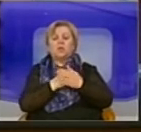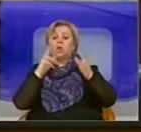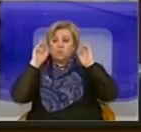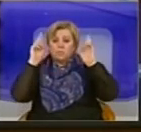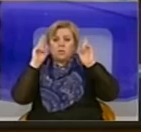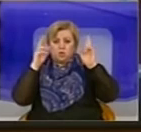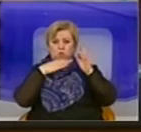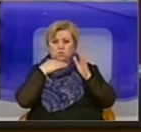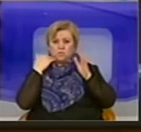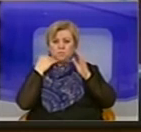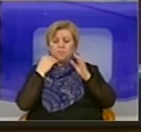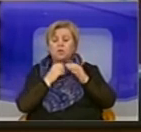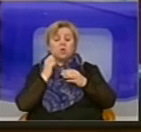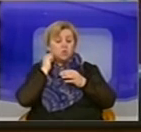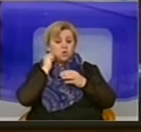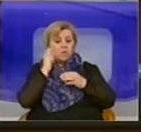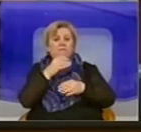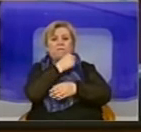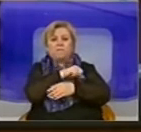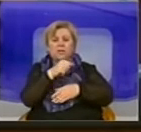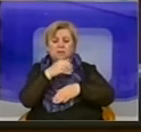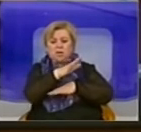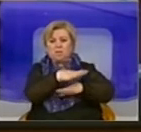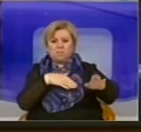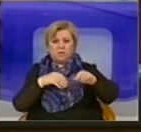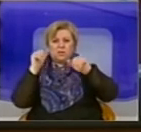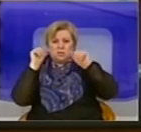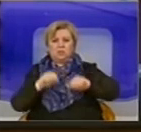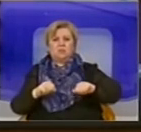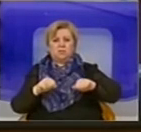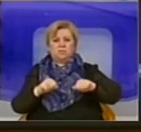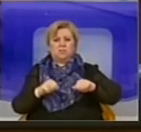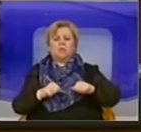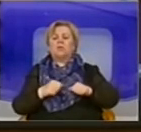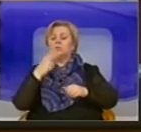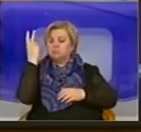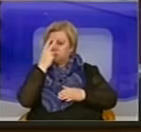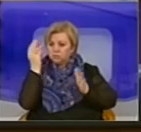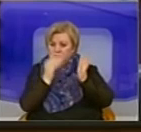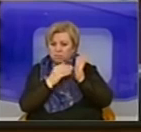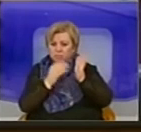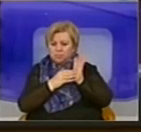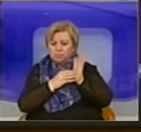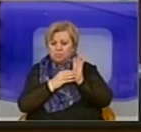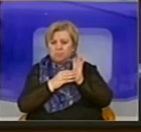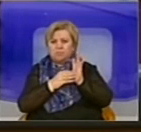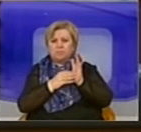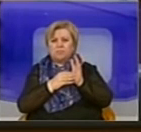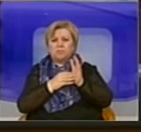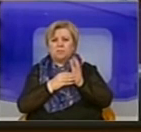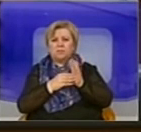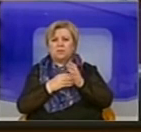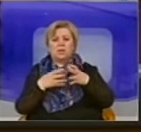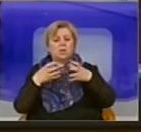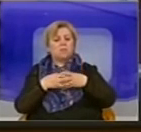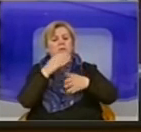shumë që pas shumë viteve të funksionimit të këtij kuvendi, qeveria vërtet do ta kuptoj rëndësinë e diplomacisë parlamentare. Dhe një